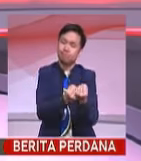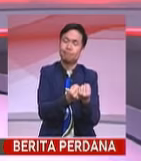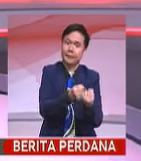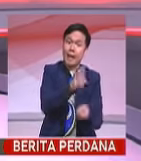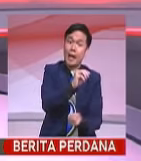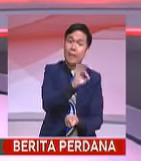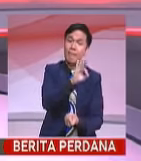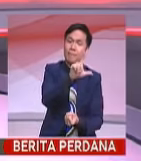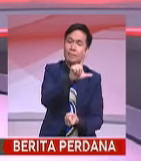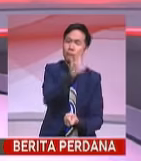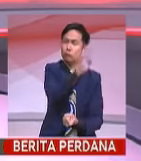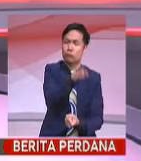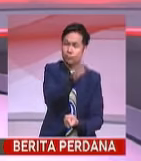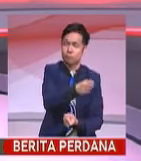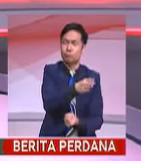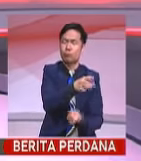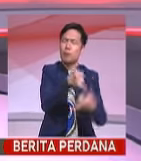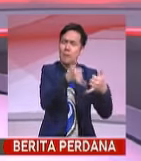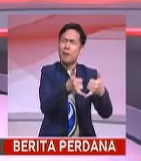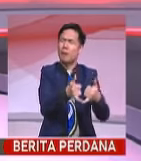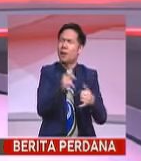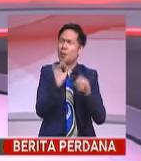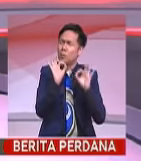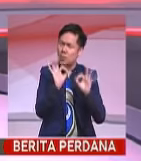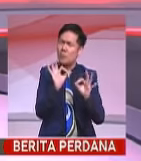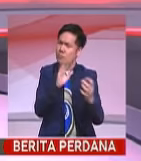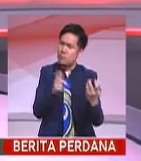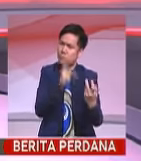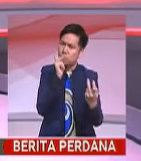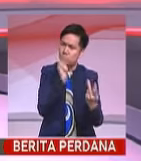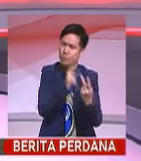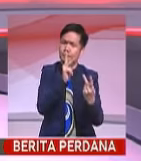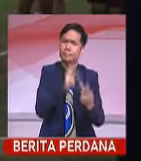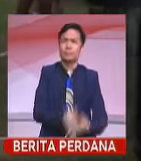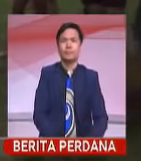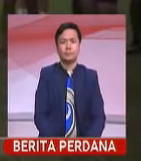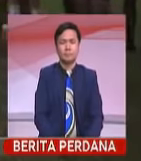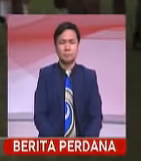yang disifatkannya wajar dilakukan.